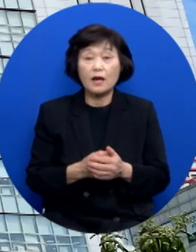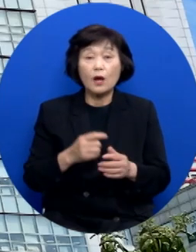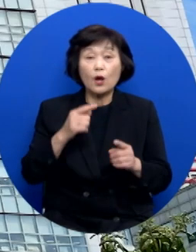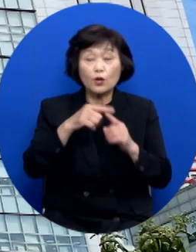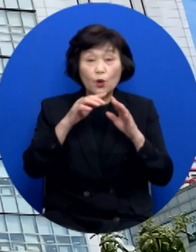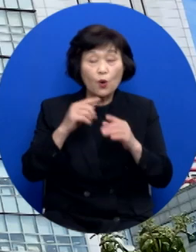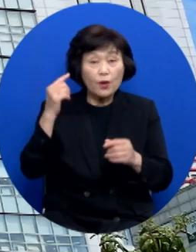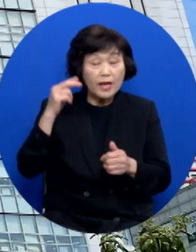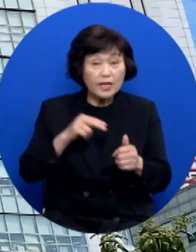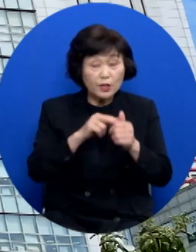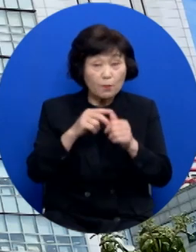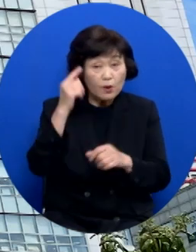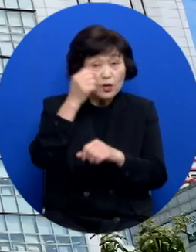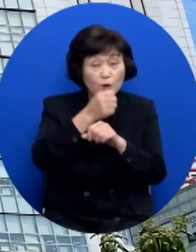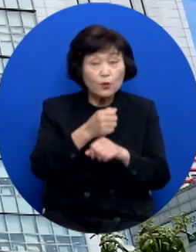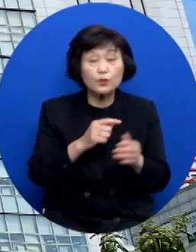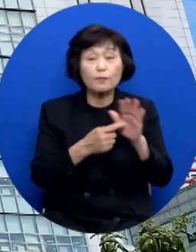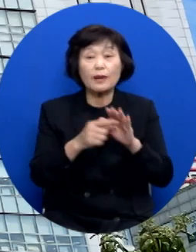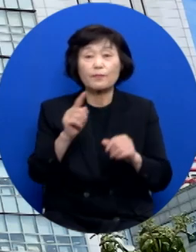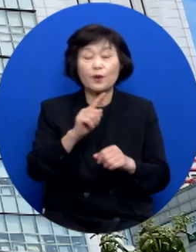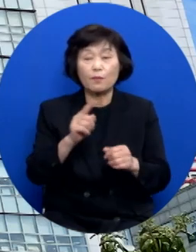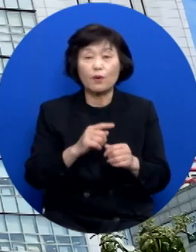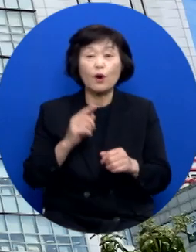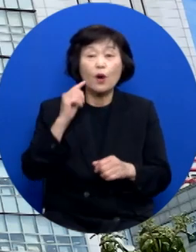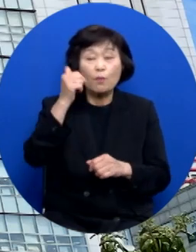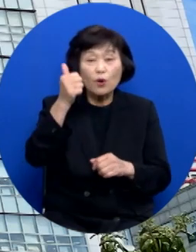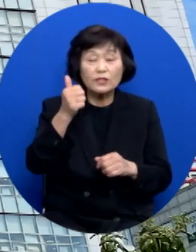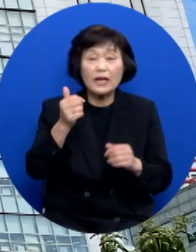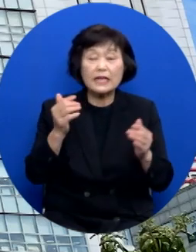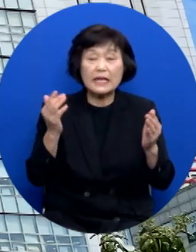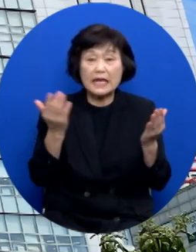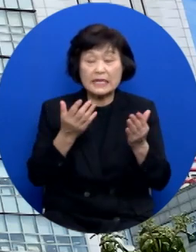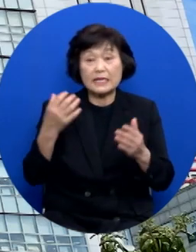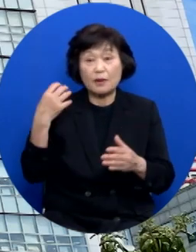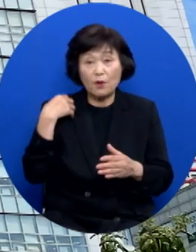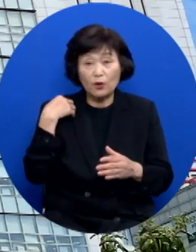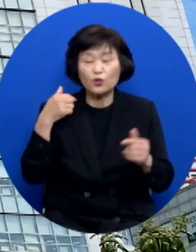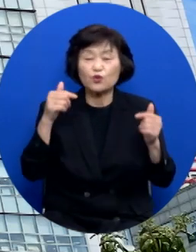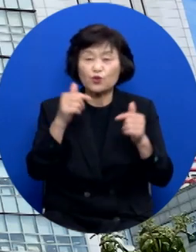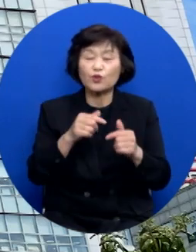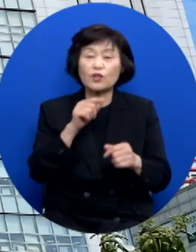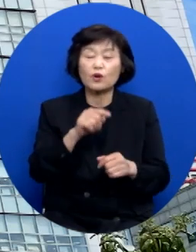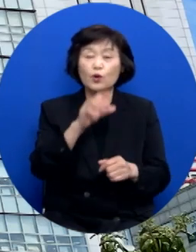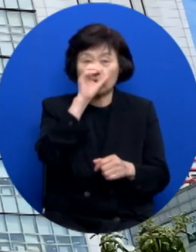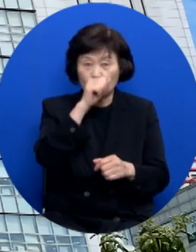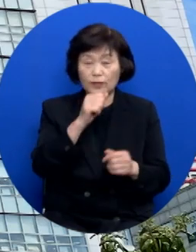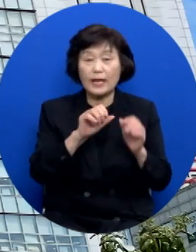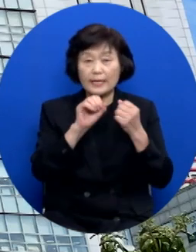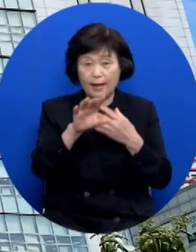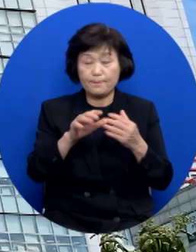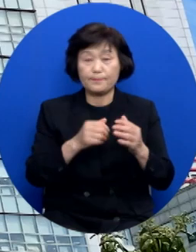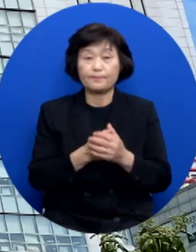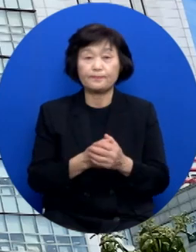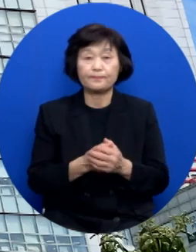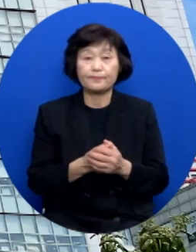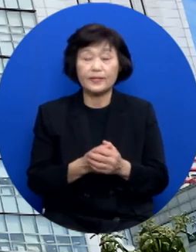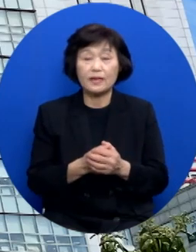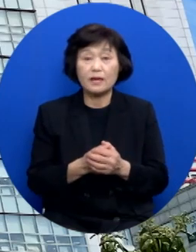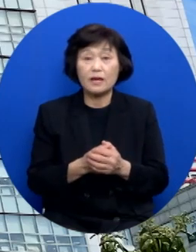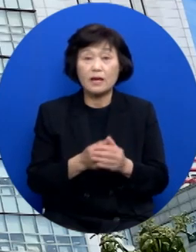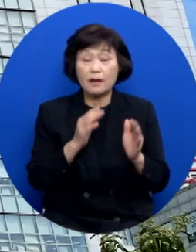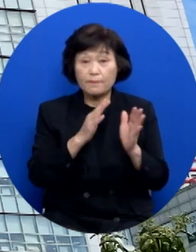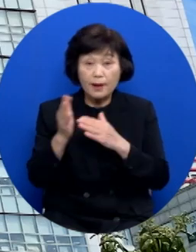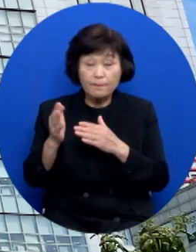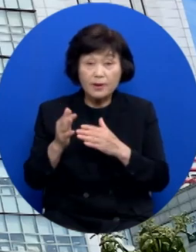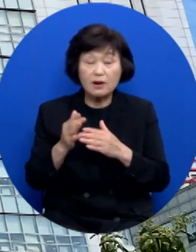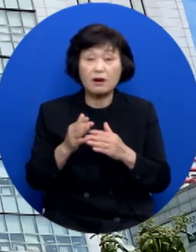따르면 성도의 47%가 목사의 정년을 오히려 줄이는 것이 좋다고 답한 것으로 집계됐습니다. 반면